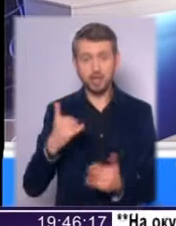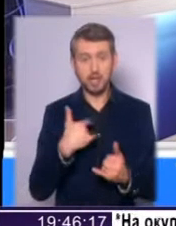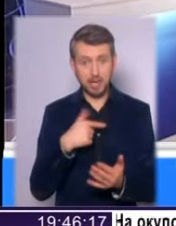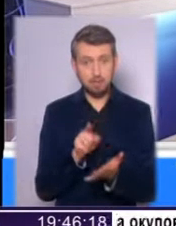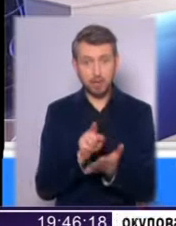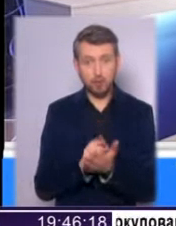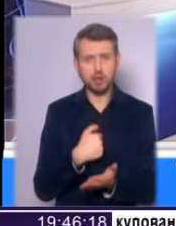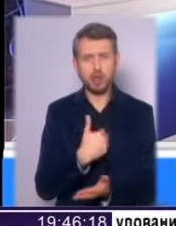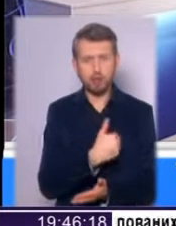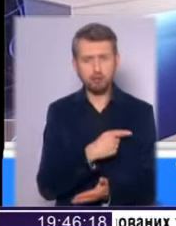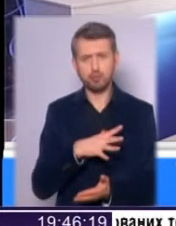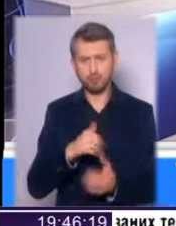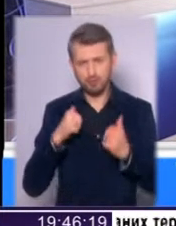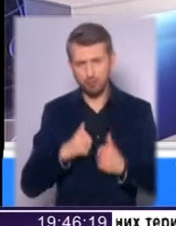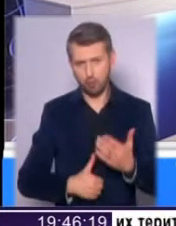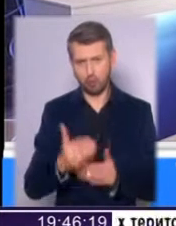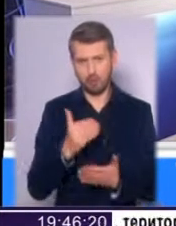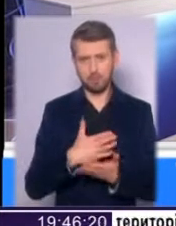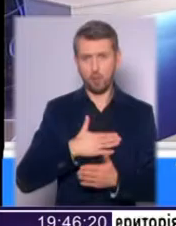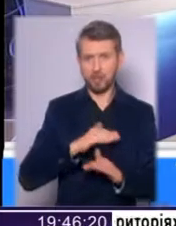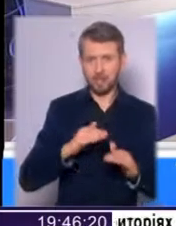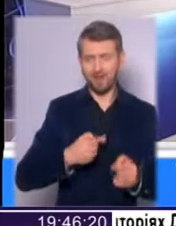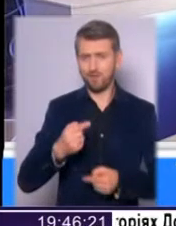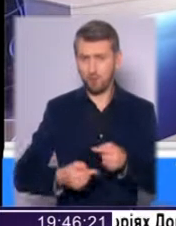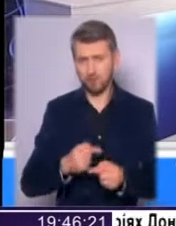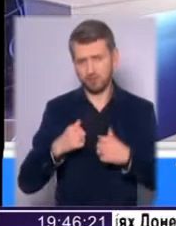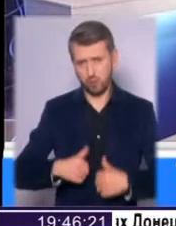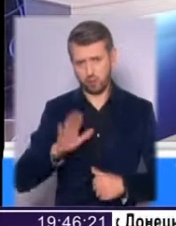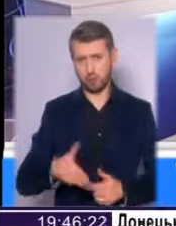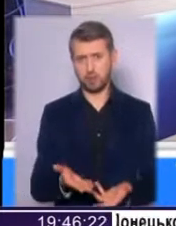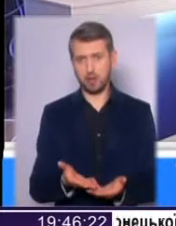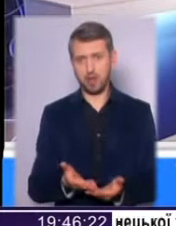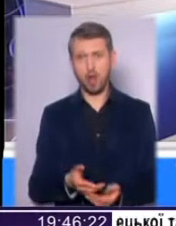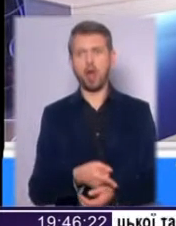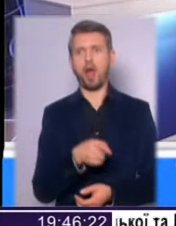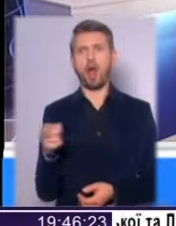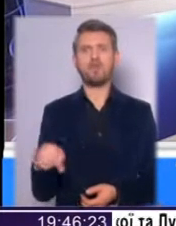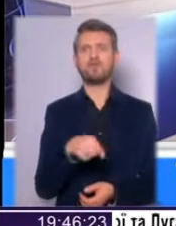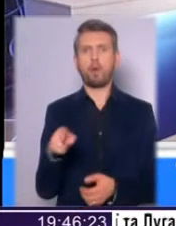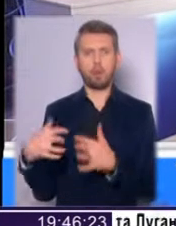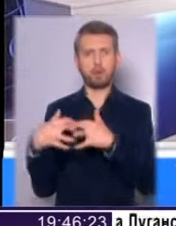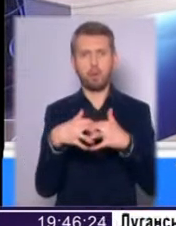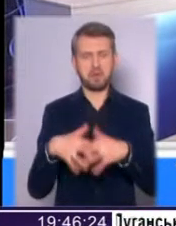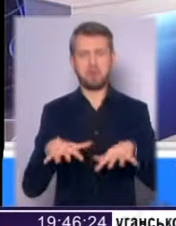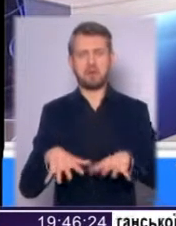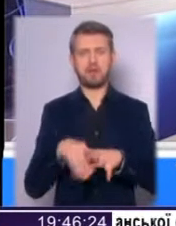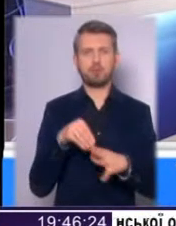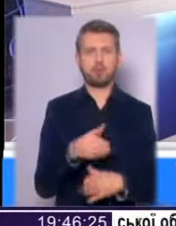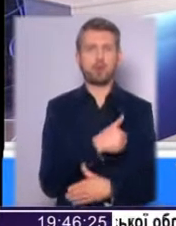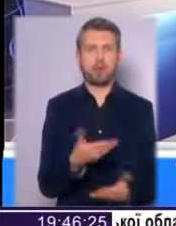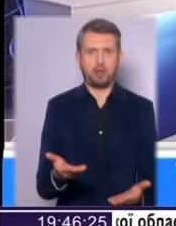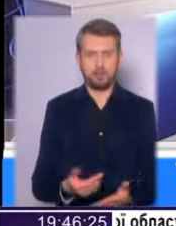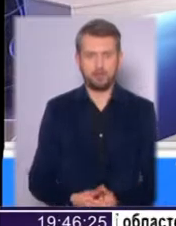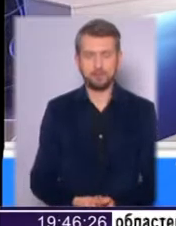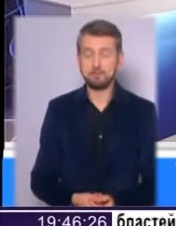хочу, щоб уже був спокій для моїх дітей і внуків. А вони борються за місця, за вибори хочуть. Ми почули вас